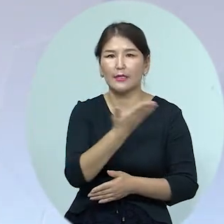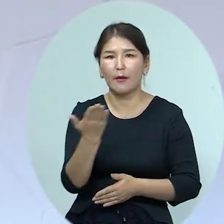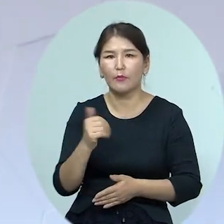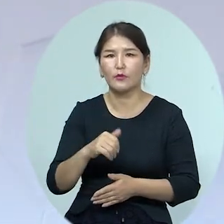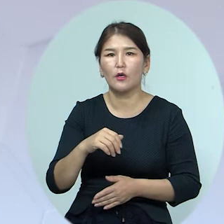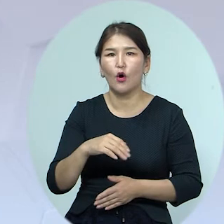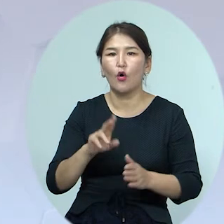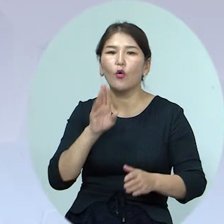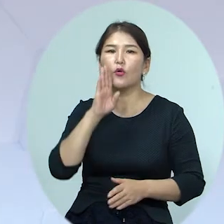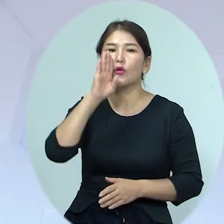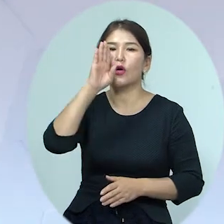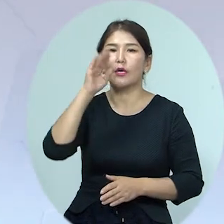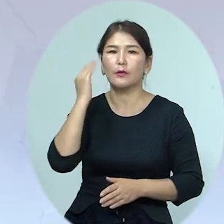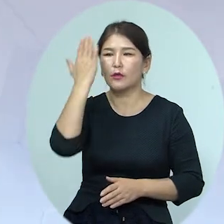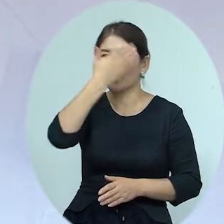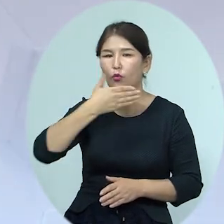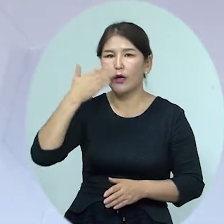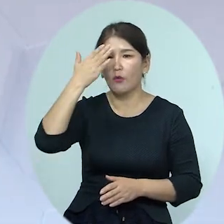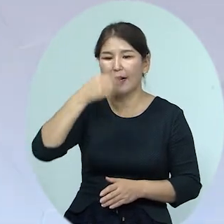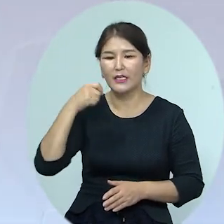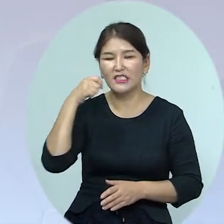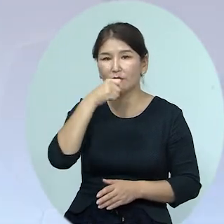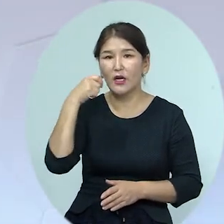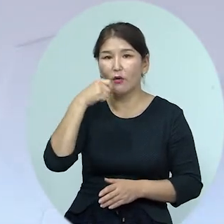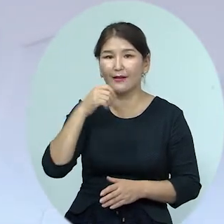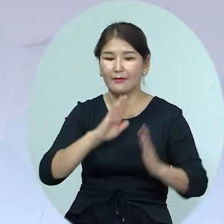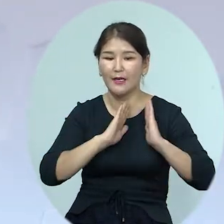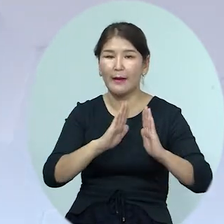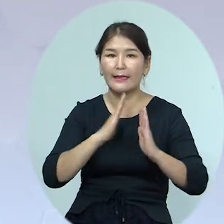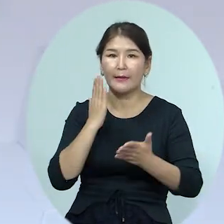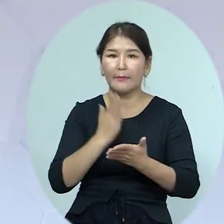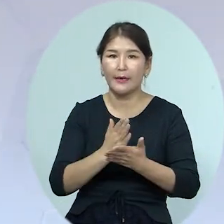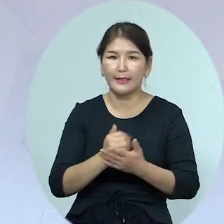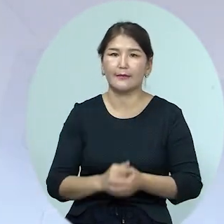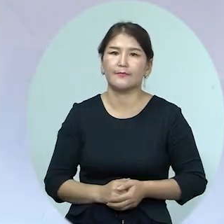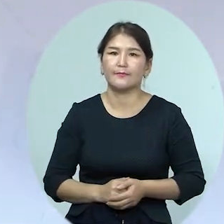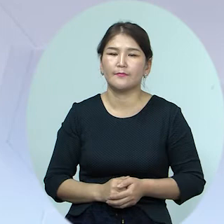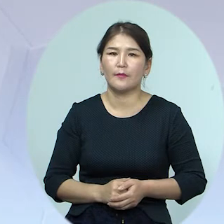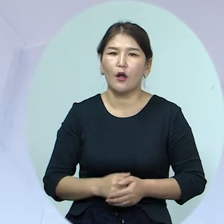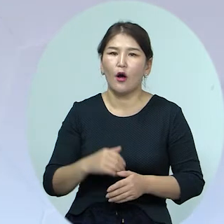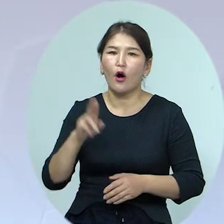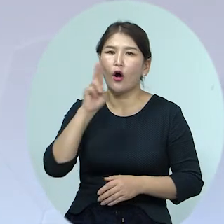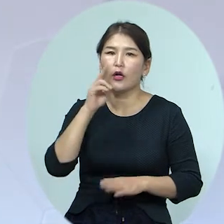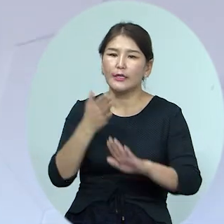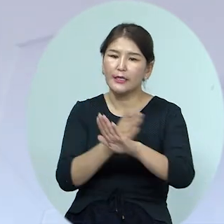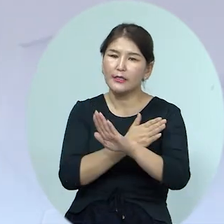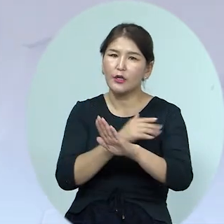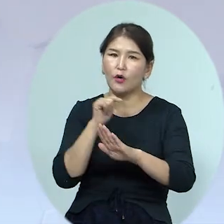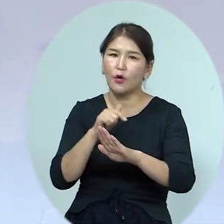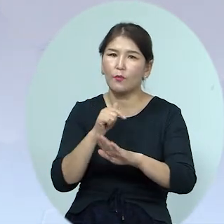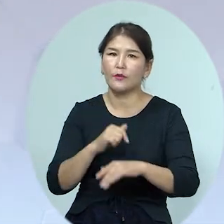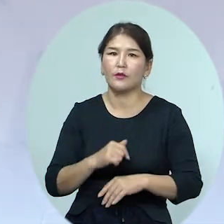угаагаад шүдээ угаадаг тийм хандлага бол нэлээд түгээмэл байдаг. Тийм учраас бид нар хоол идэхийнхаа өмнө аягаа